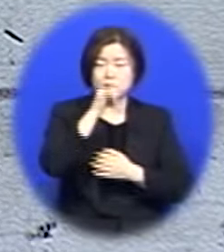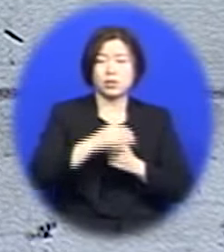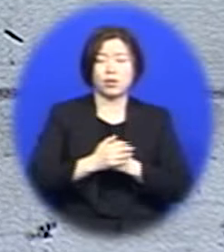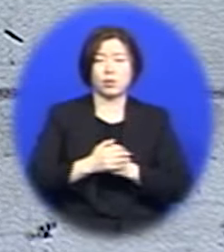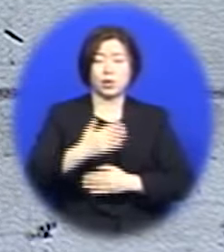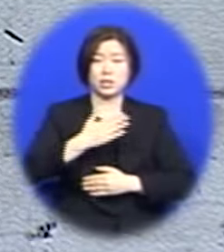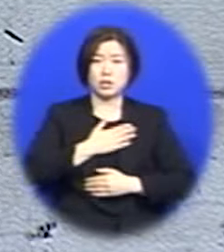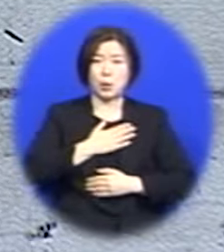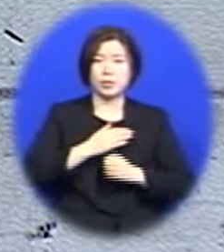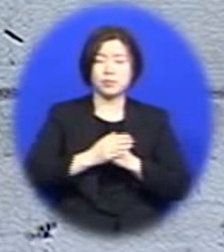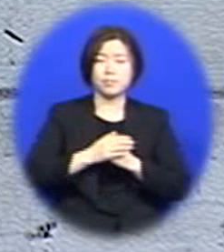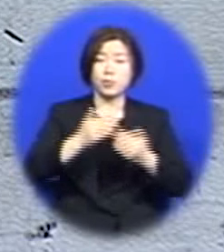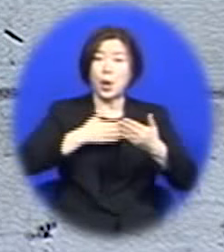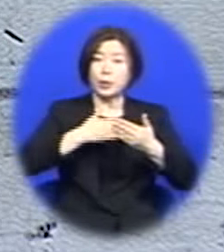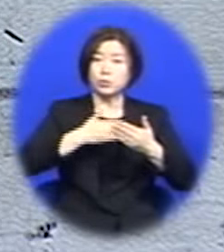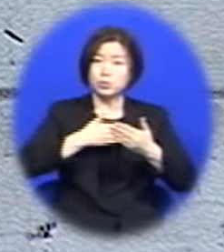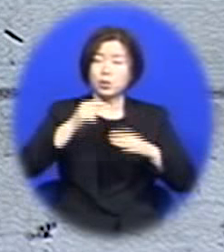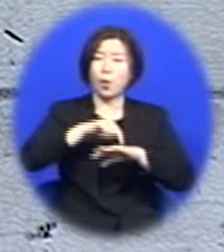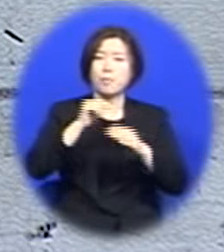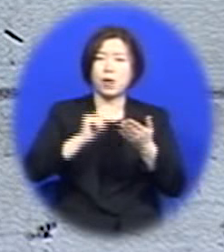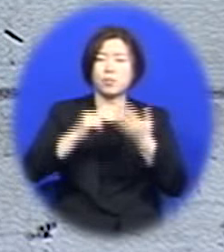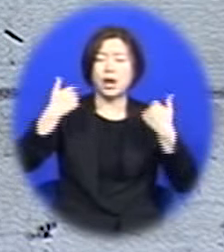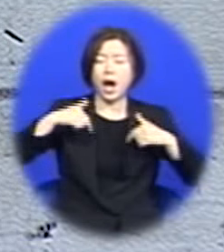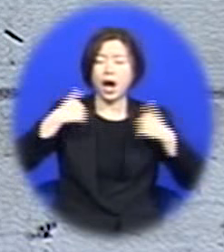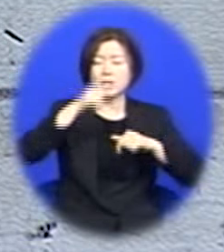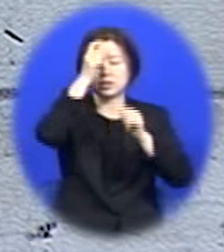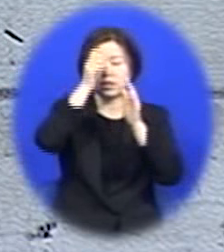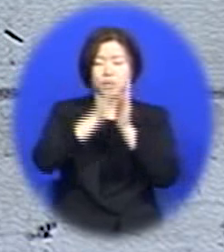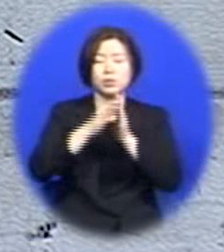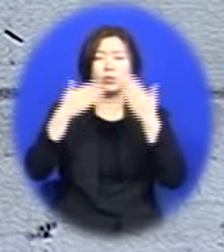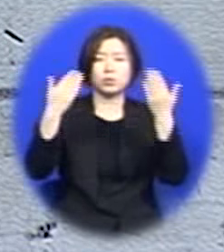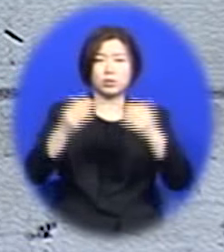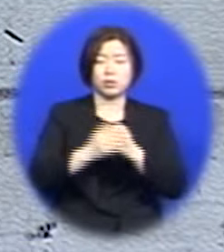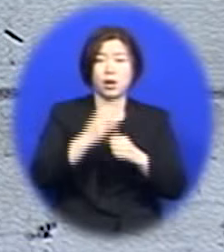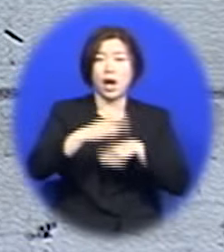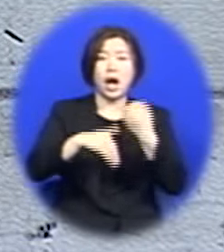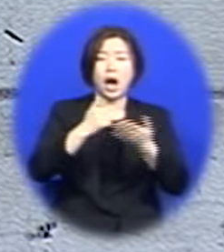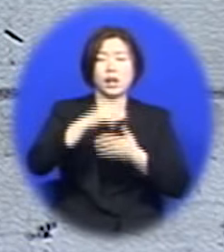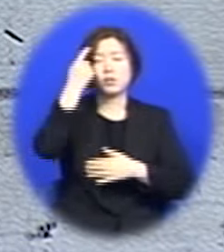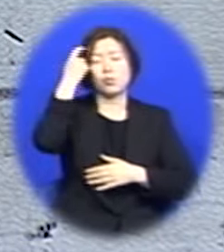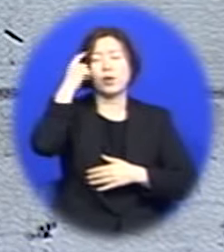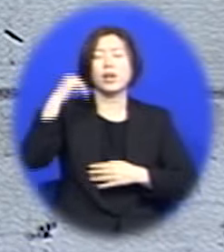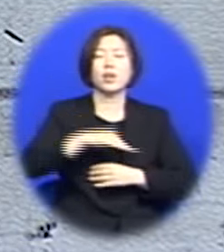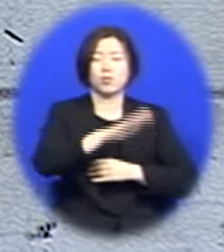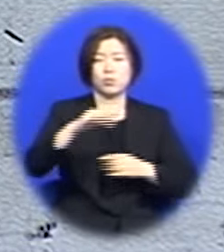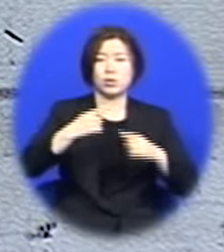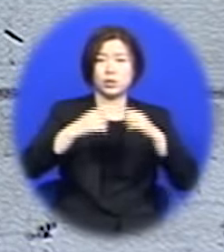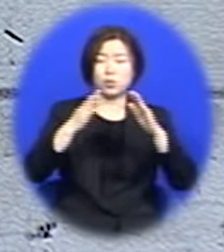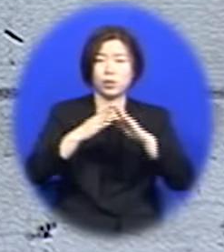저는 두려운 마음으로 늘 기도합니다. 하나님, 왜 우리 교회는 이렇게 살려주셨습니까?